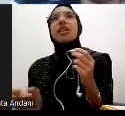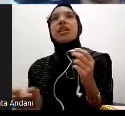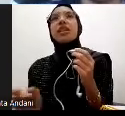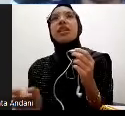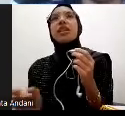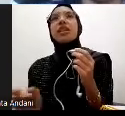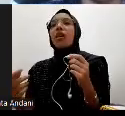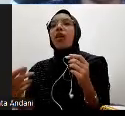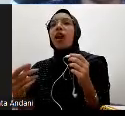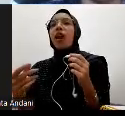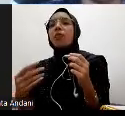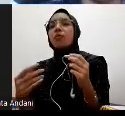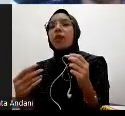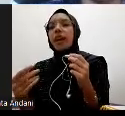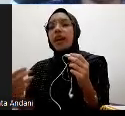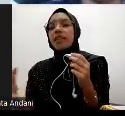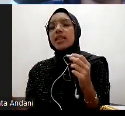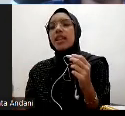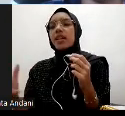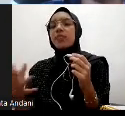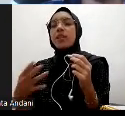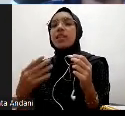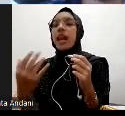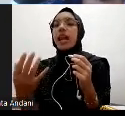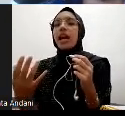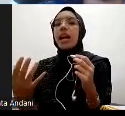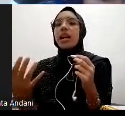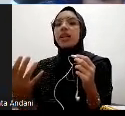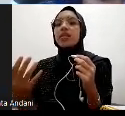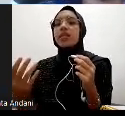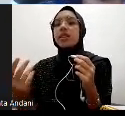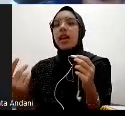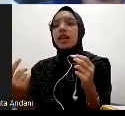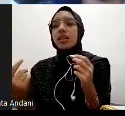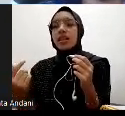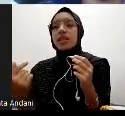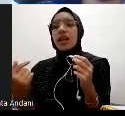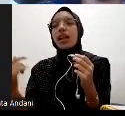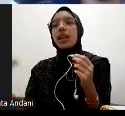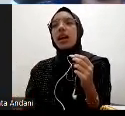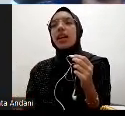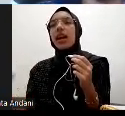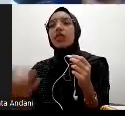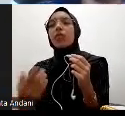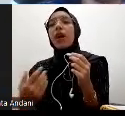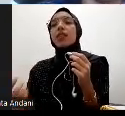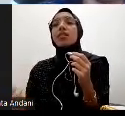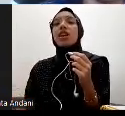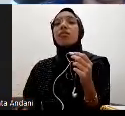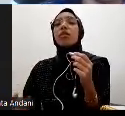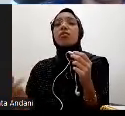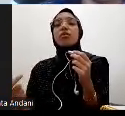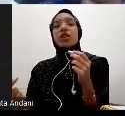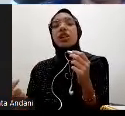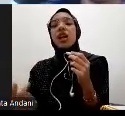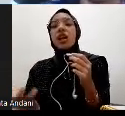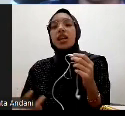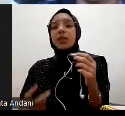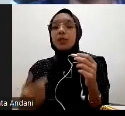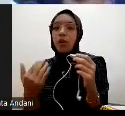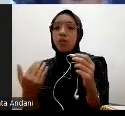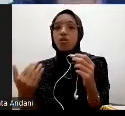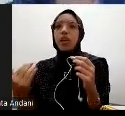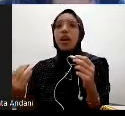dari smartphone zombie, yaitu di mana seseorang itu walaupun mereka sedang berjalan, sedang di jalan raya atau bahkan sedang